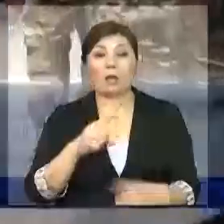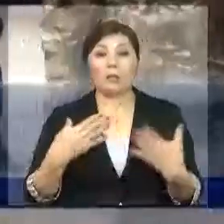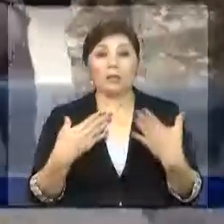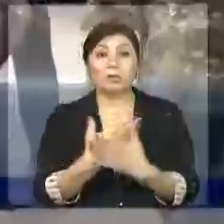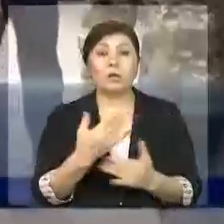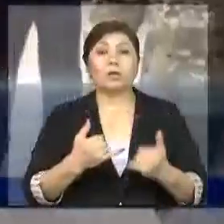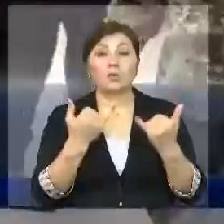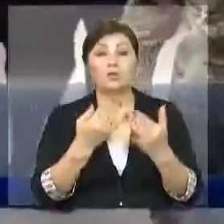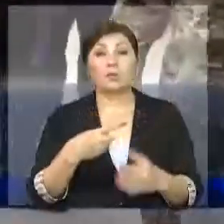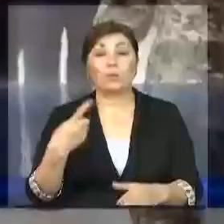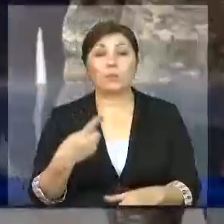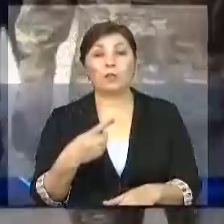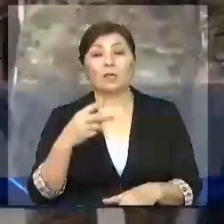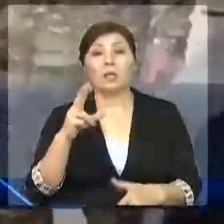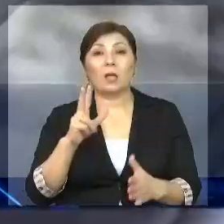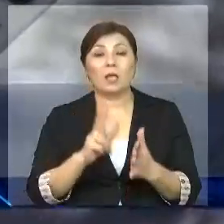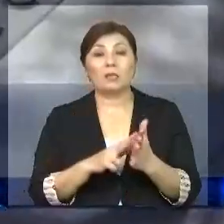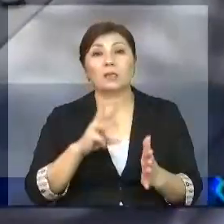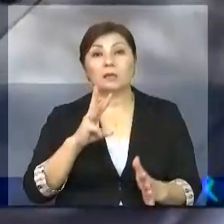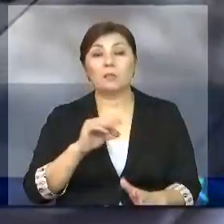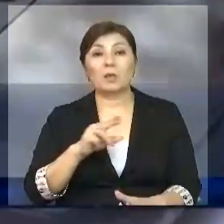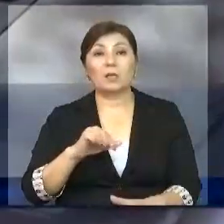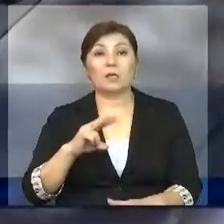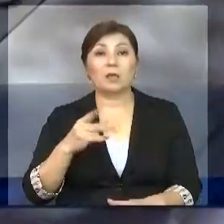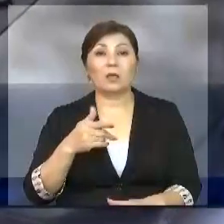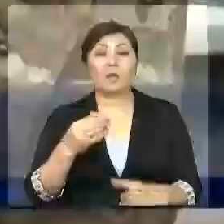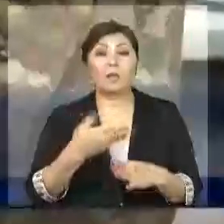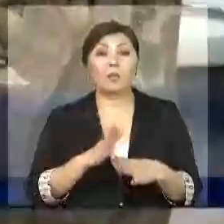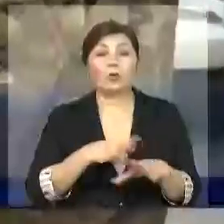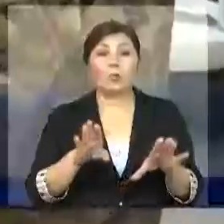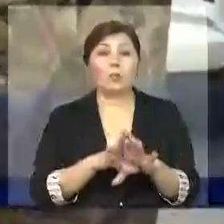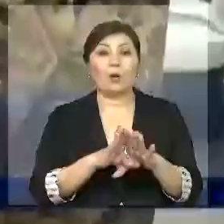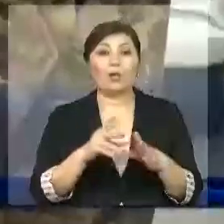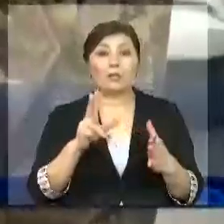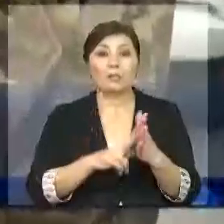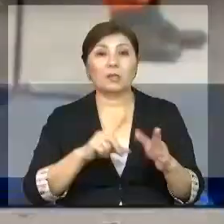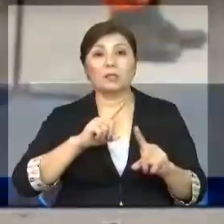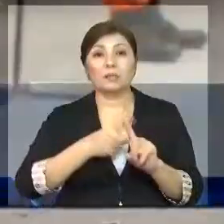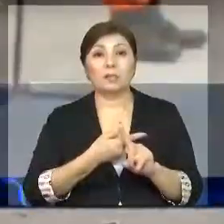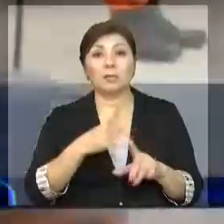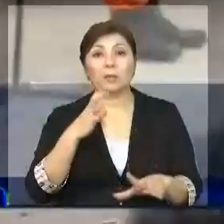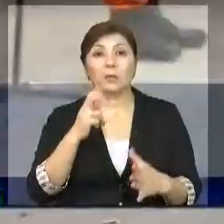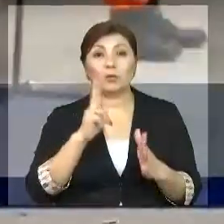жаңарту үшін бюджеттен 1,8 миллиард теңге бөлінді. Бұл қаражатқа 8 бірлік техника мен